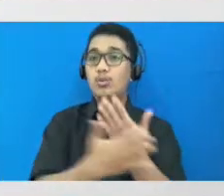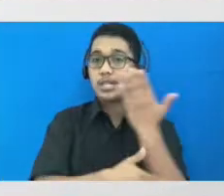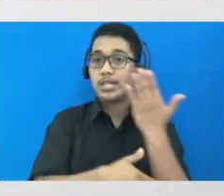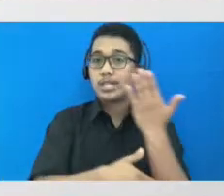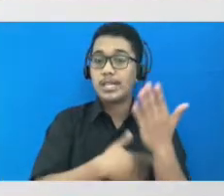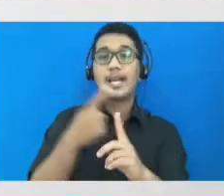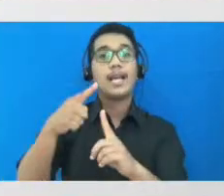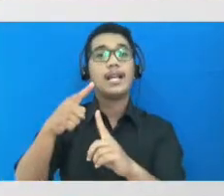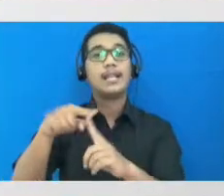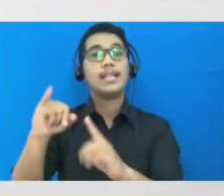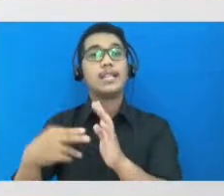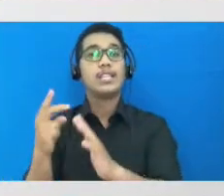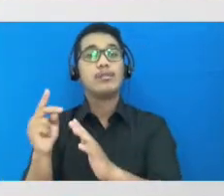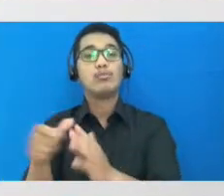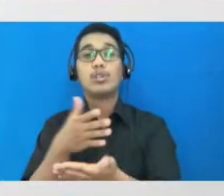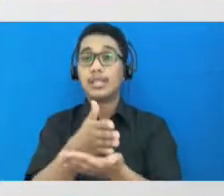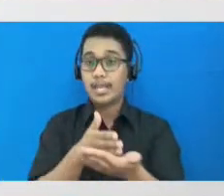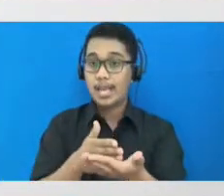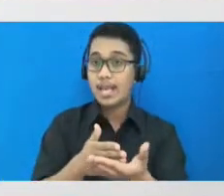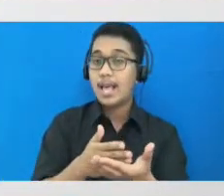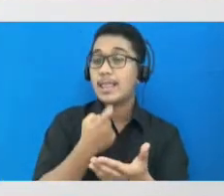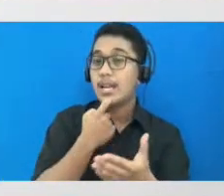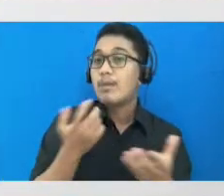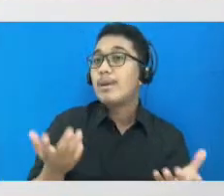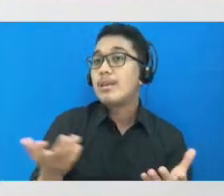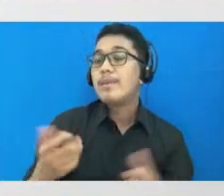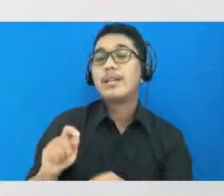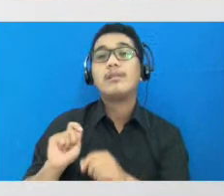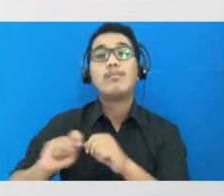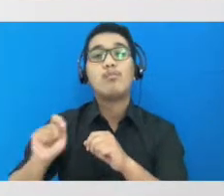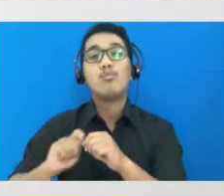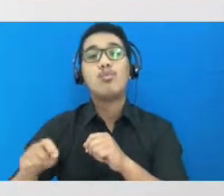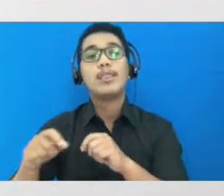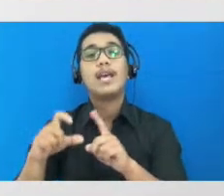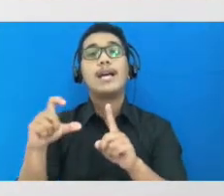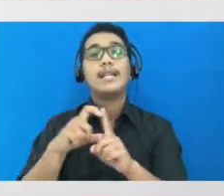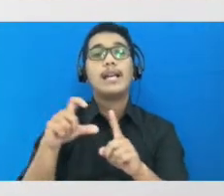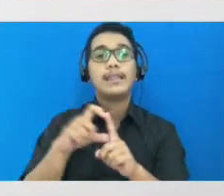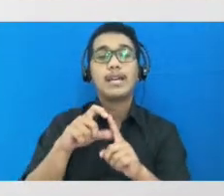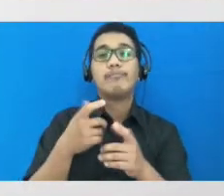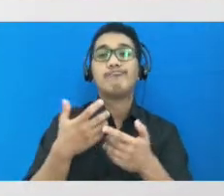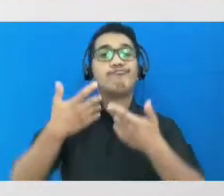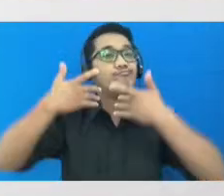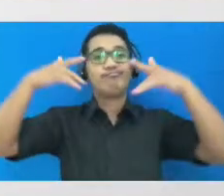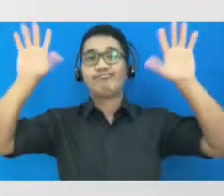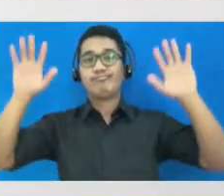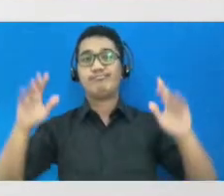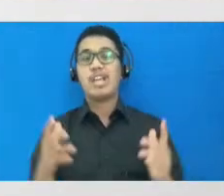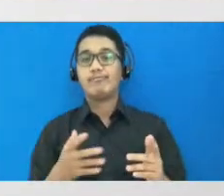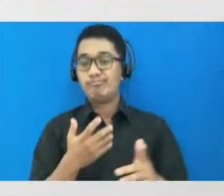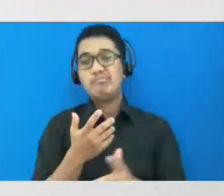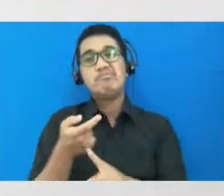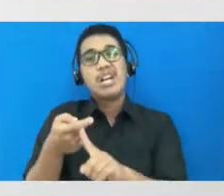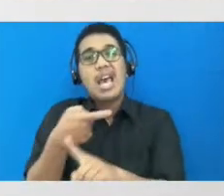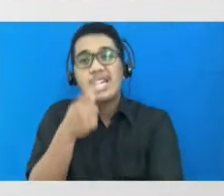Tengah, mengenai bagaimana menciptakan free data flow yang didasarkan pada trust.